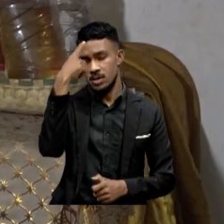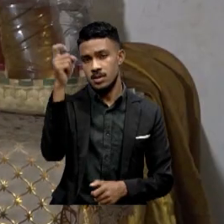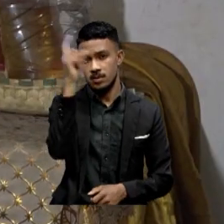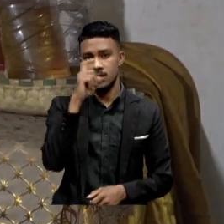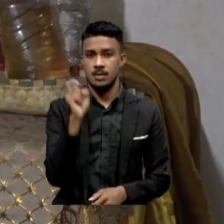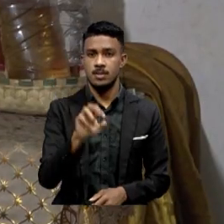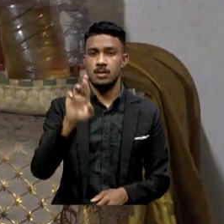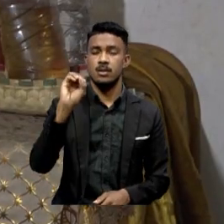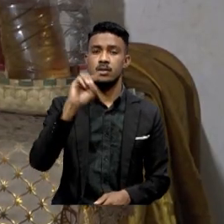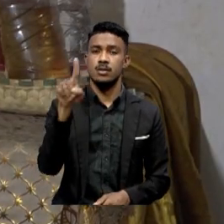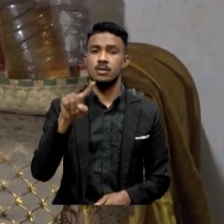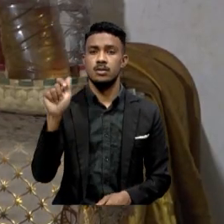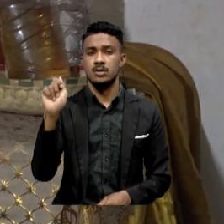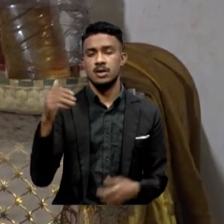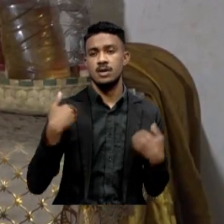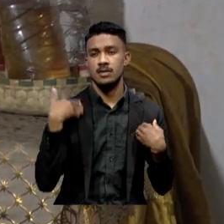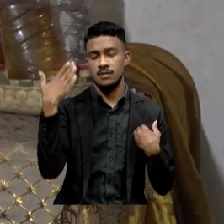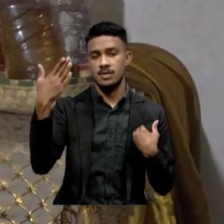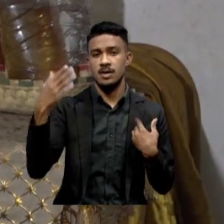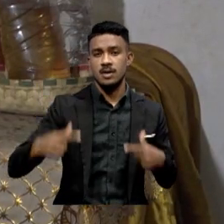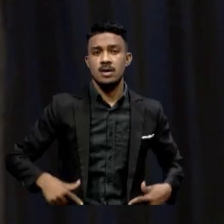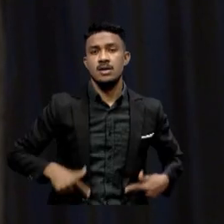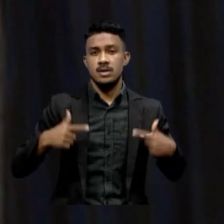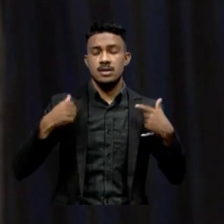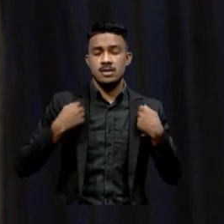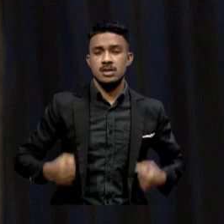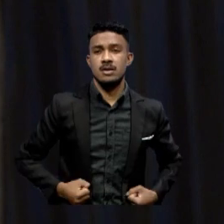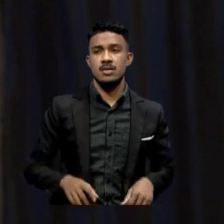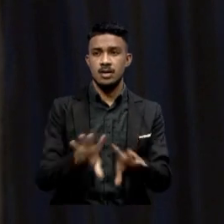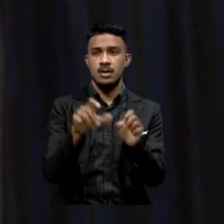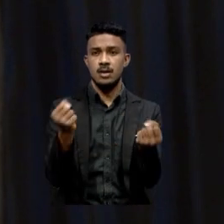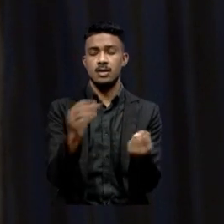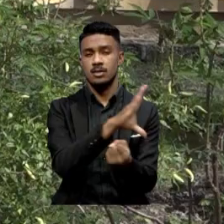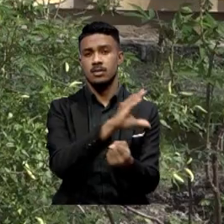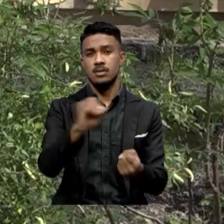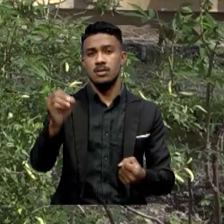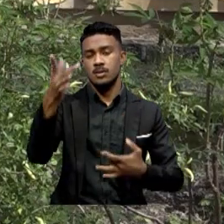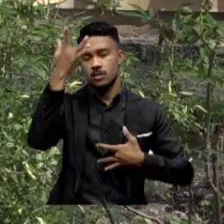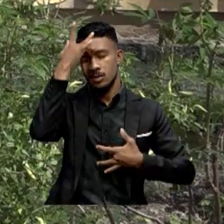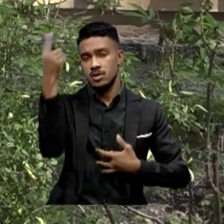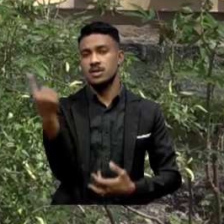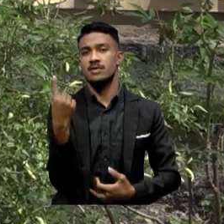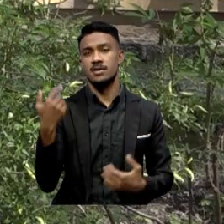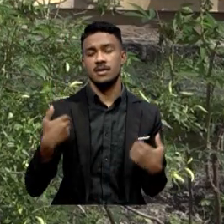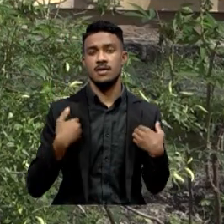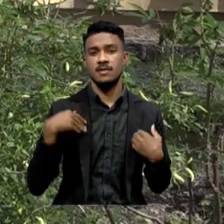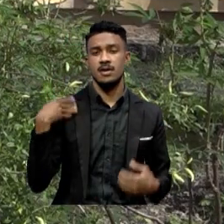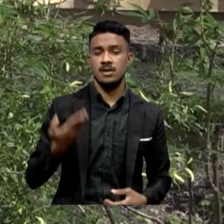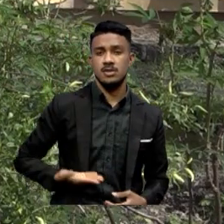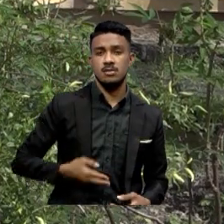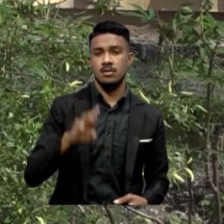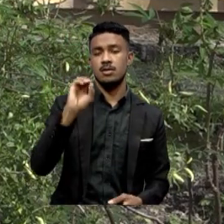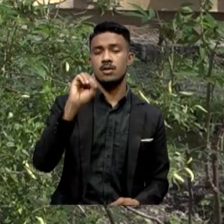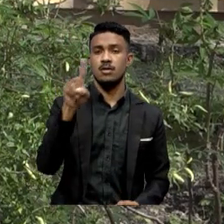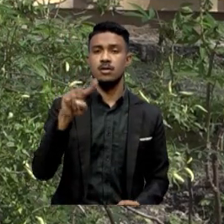Senyora Rosa oi lorong ne kondisan saudi la estável no moras bebeik. Mas ke nune, Senyora Rosa mak tingki